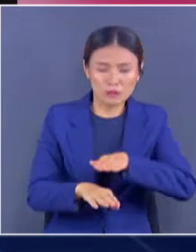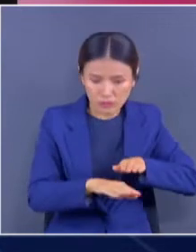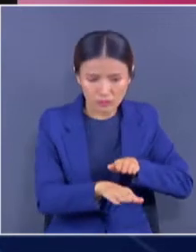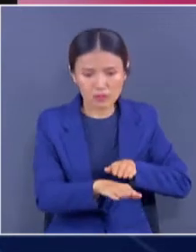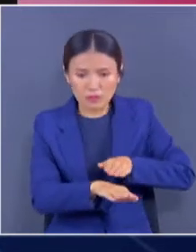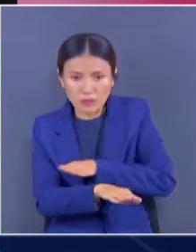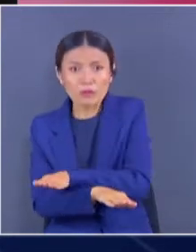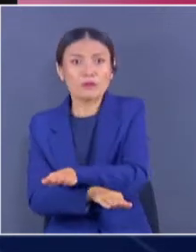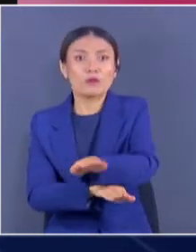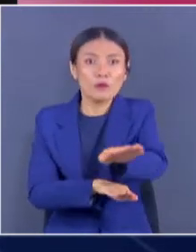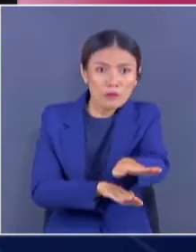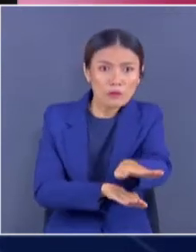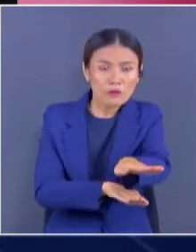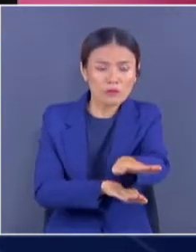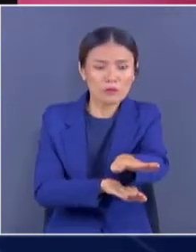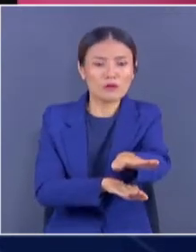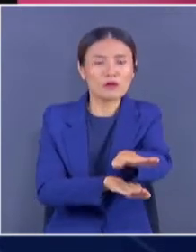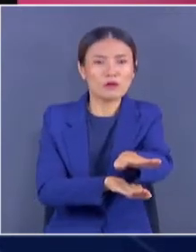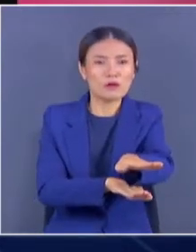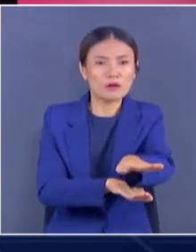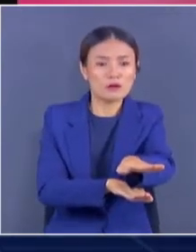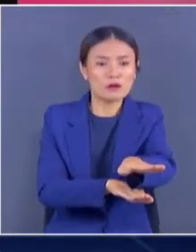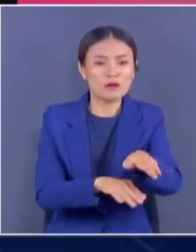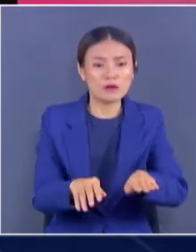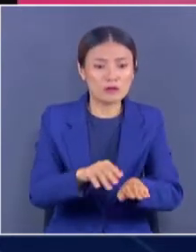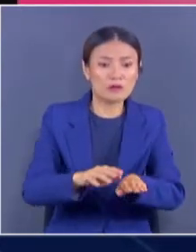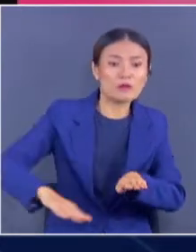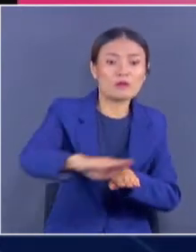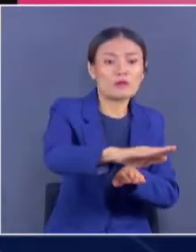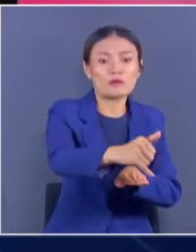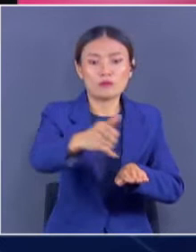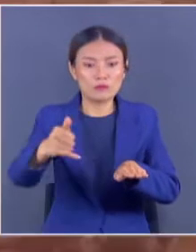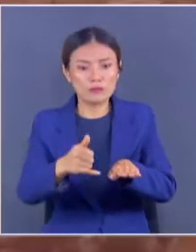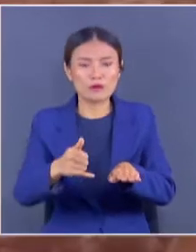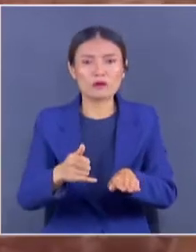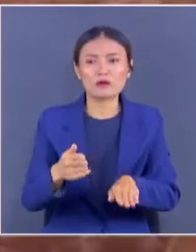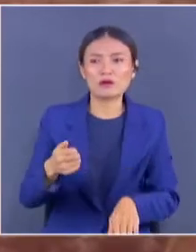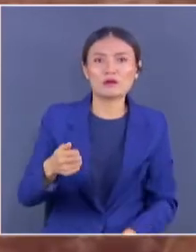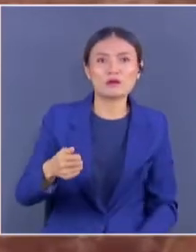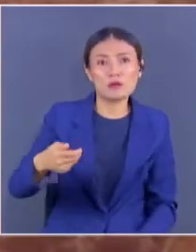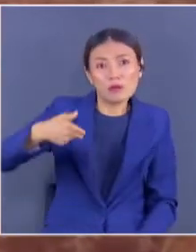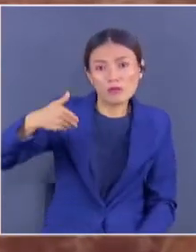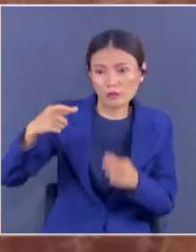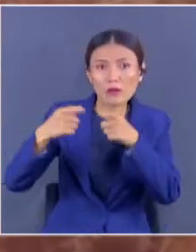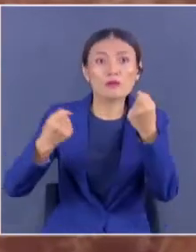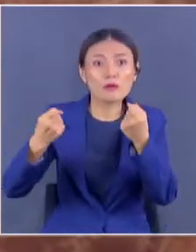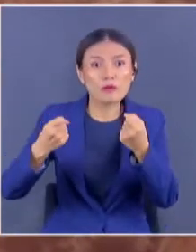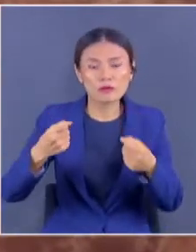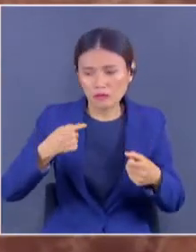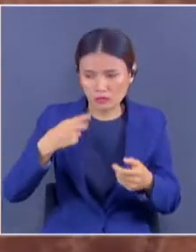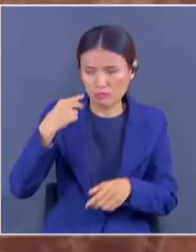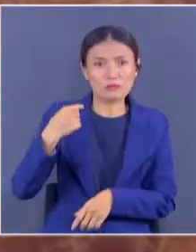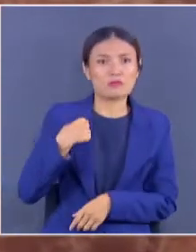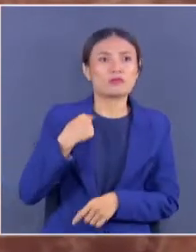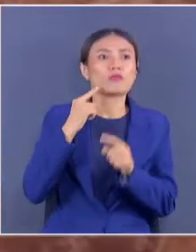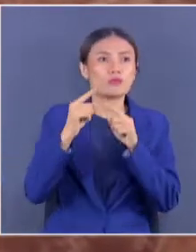แล้วไปจอดขวางถนนแล้วก็ลงมาขอดูใบขับขี่ตามคลิปครับ ประชาชนเรากลัวนะเพราะเ